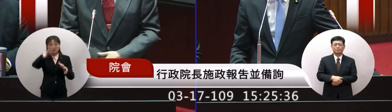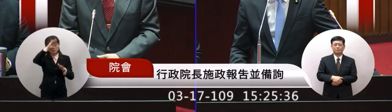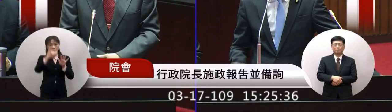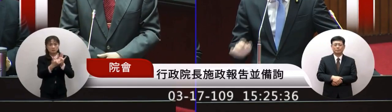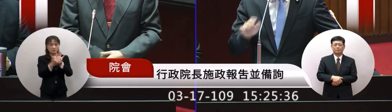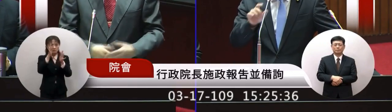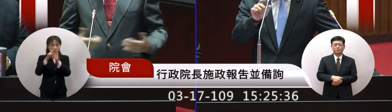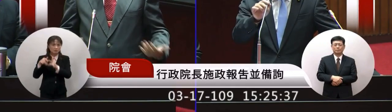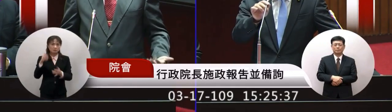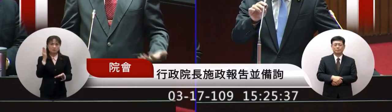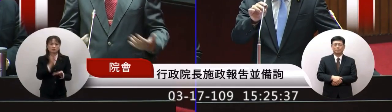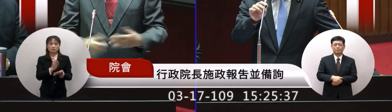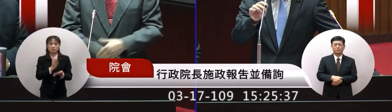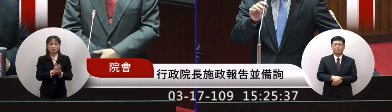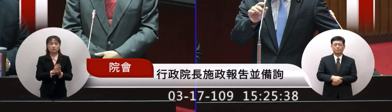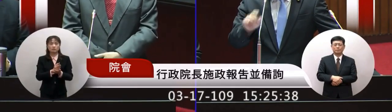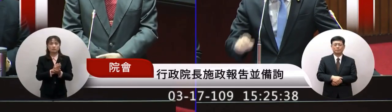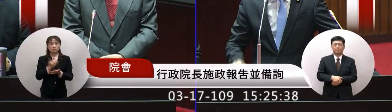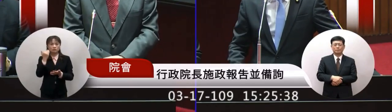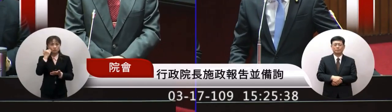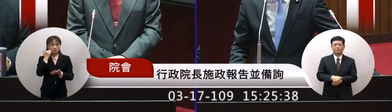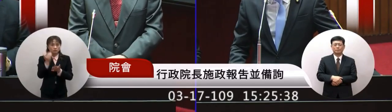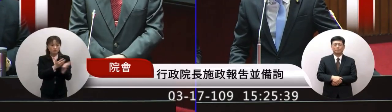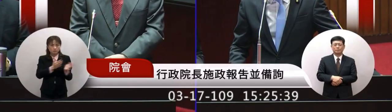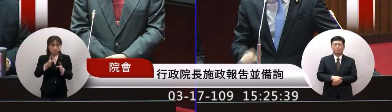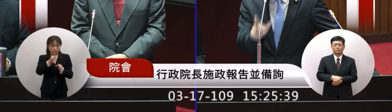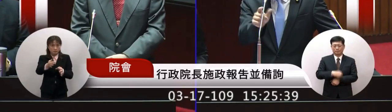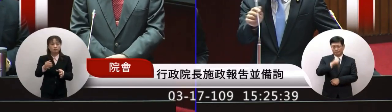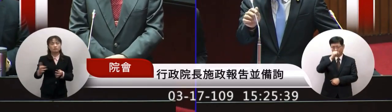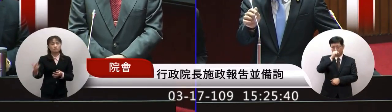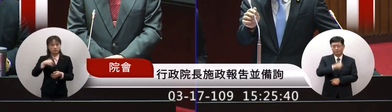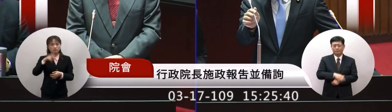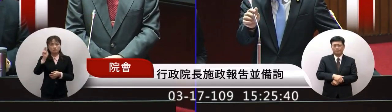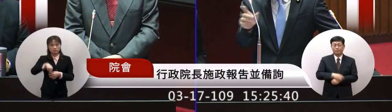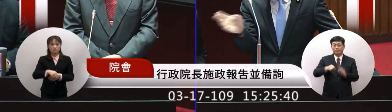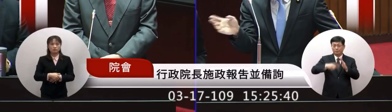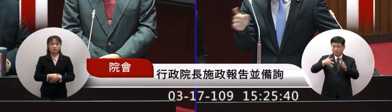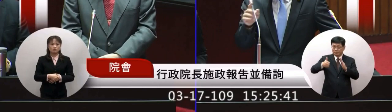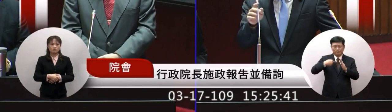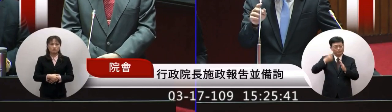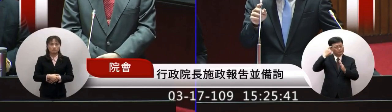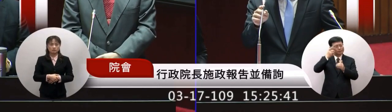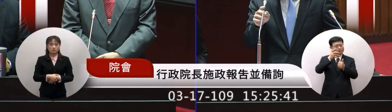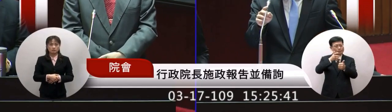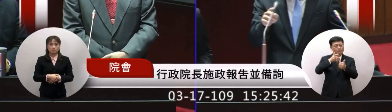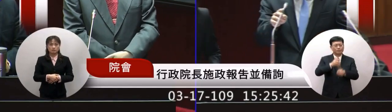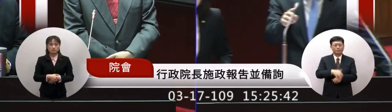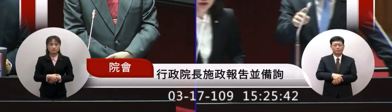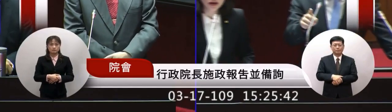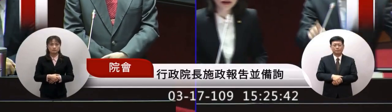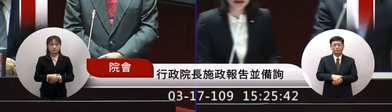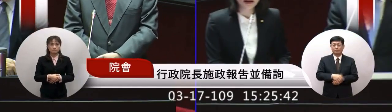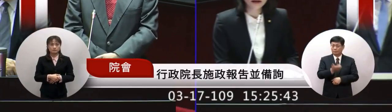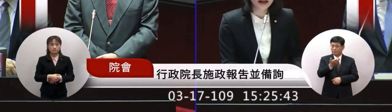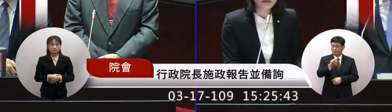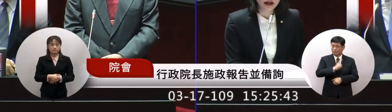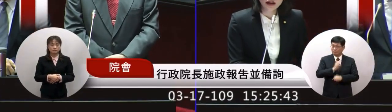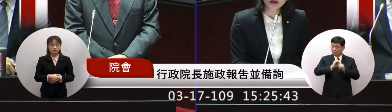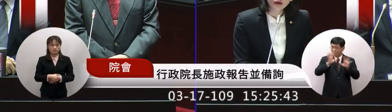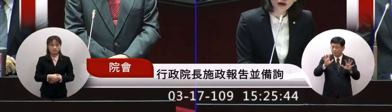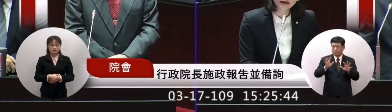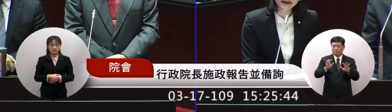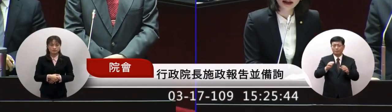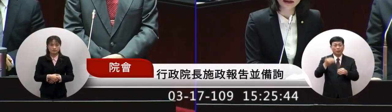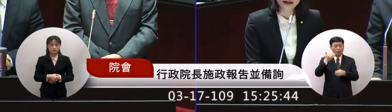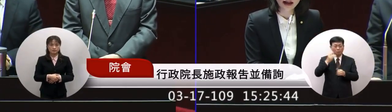好准备，我们才有可能有下一步这样子。 院长，我想请教一下，你说的在没